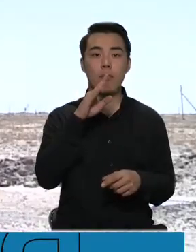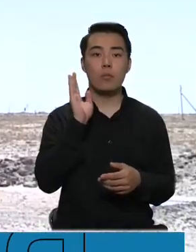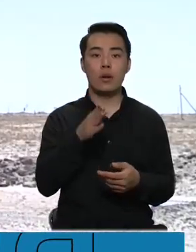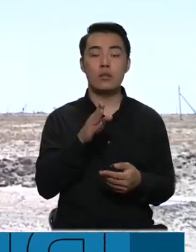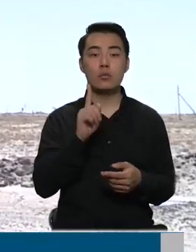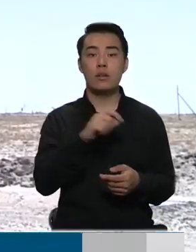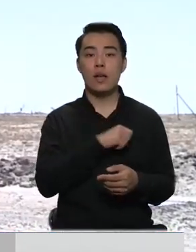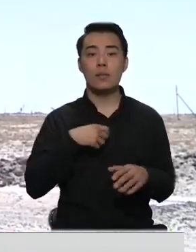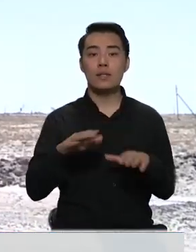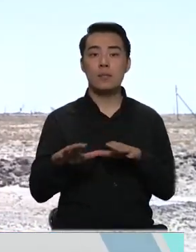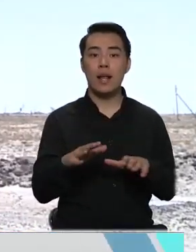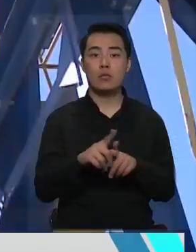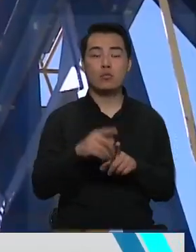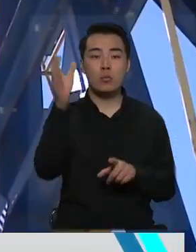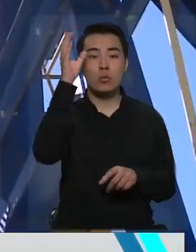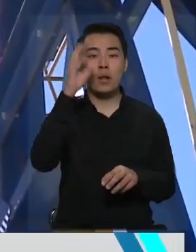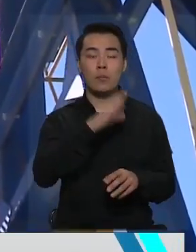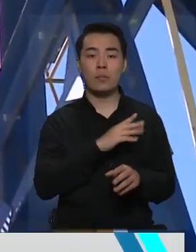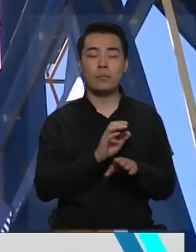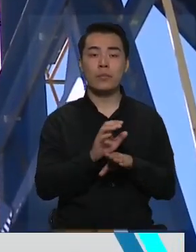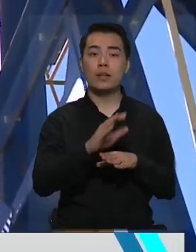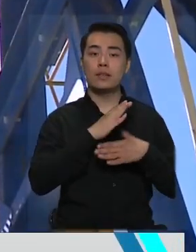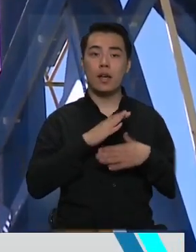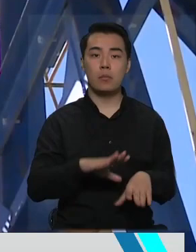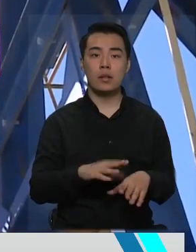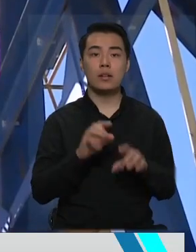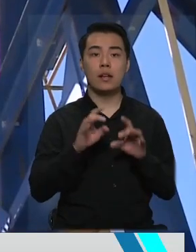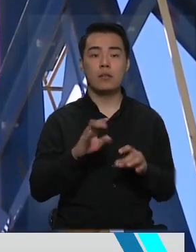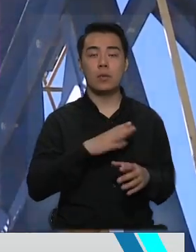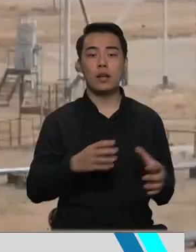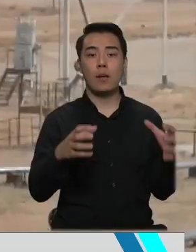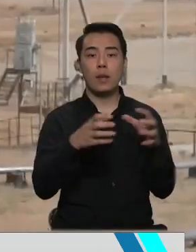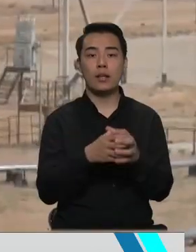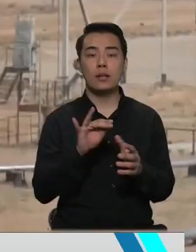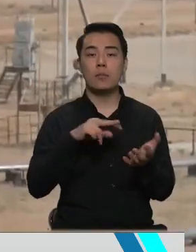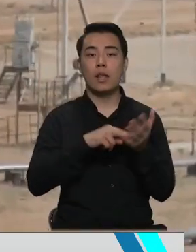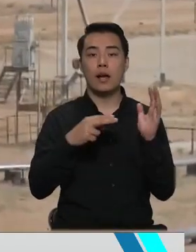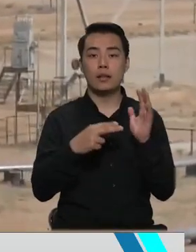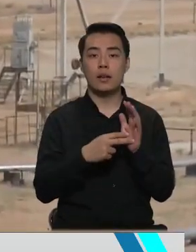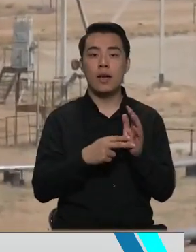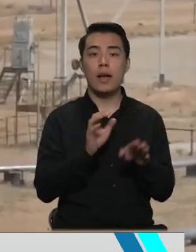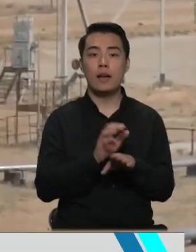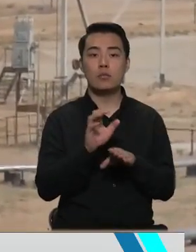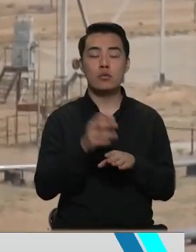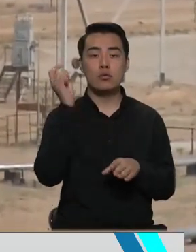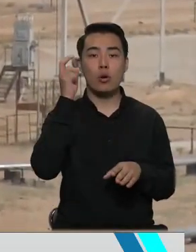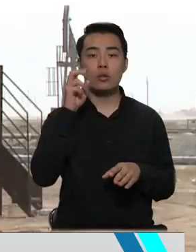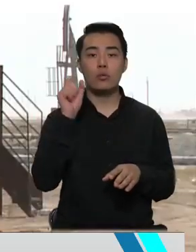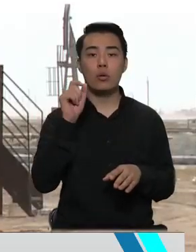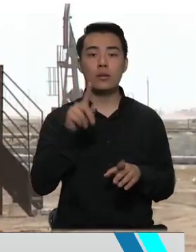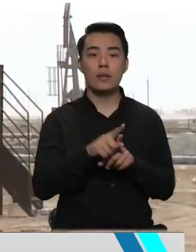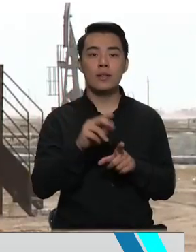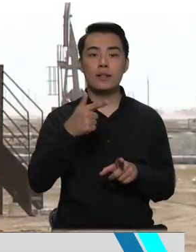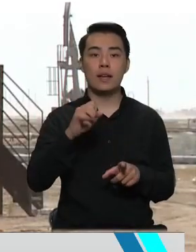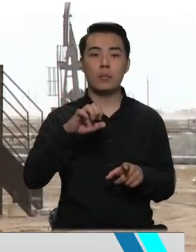из-за землетрясения в Турции отгрузка не произошла рассказали в компании и о планах по экспорту черного золота